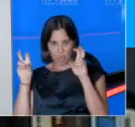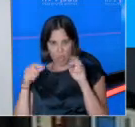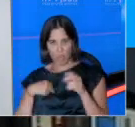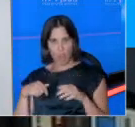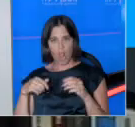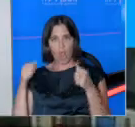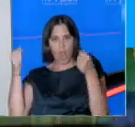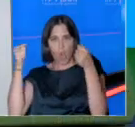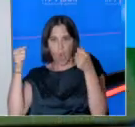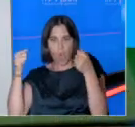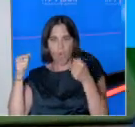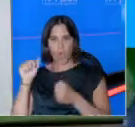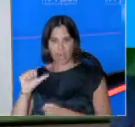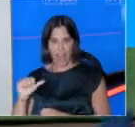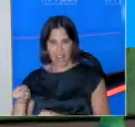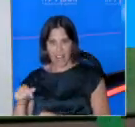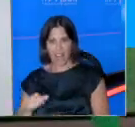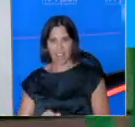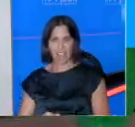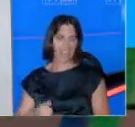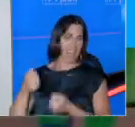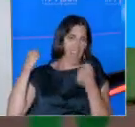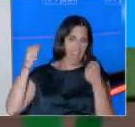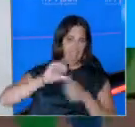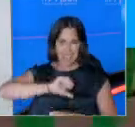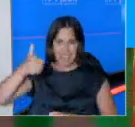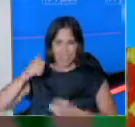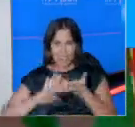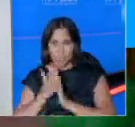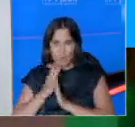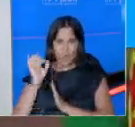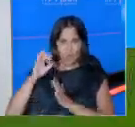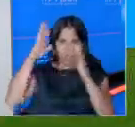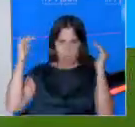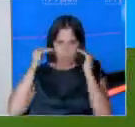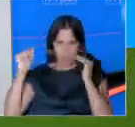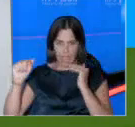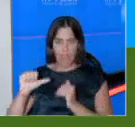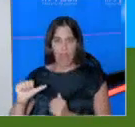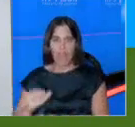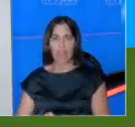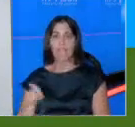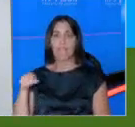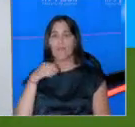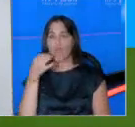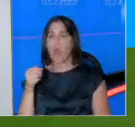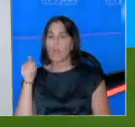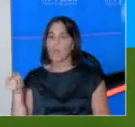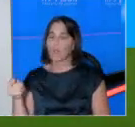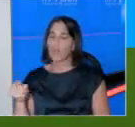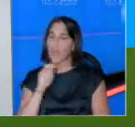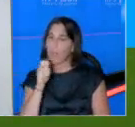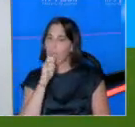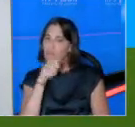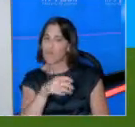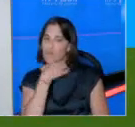אוהד אל-אהלי, האולטרס, האוהדים השרופים של מועדון הפאר המצרי אל-אהלי, והוא שואלים אותו, מראיינים אותו,